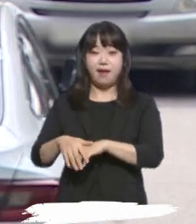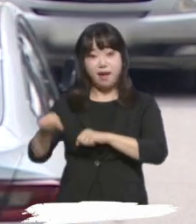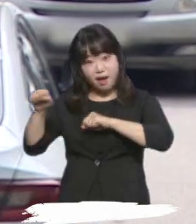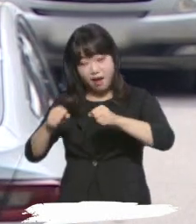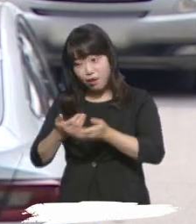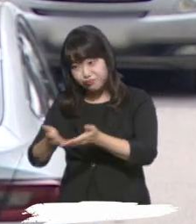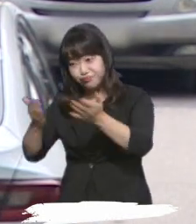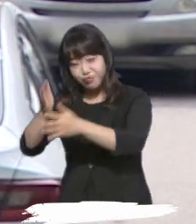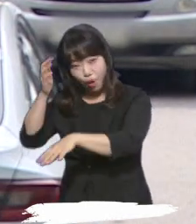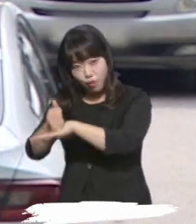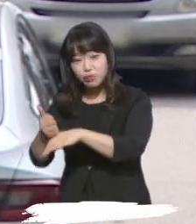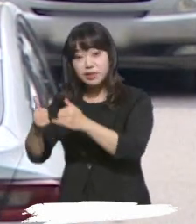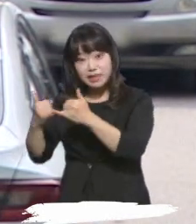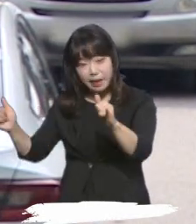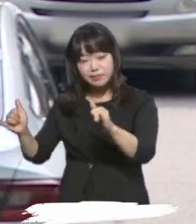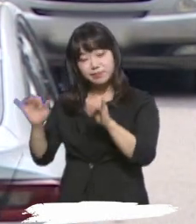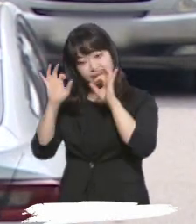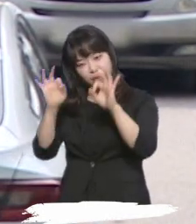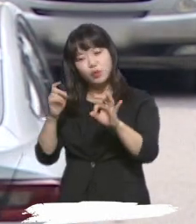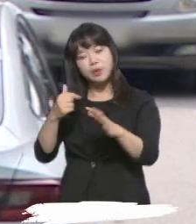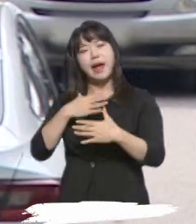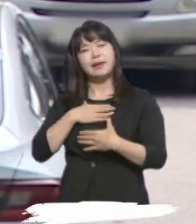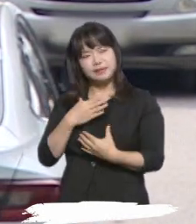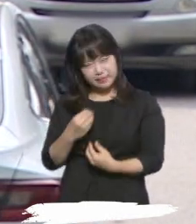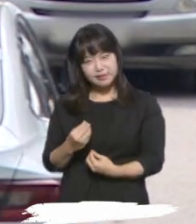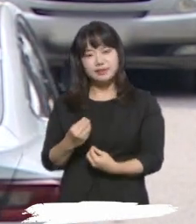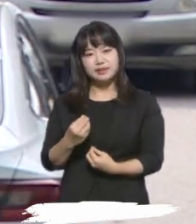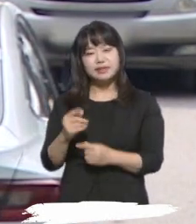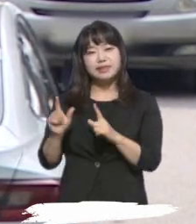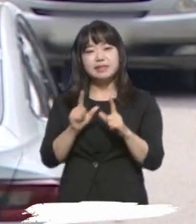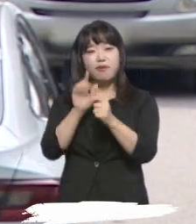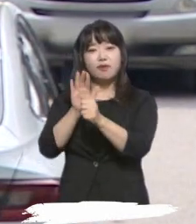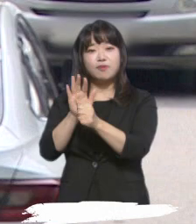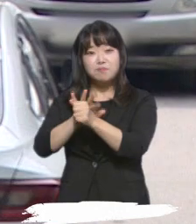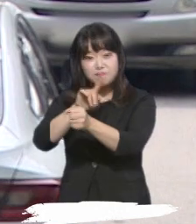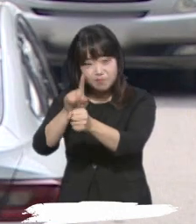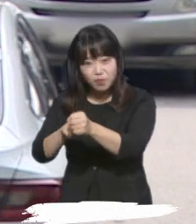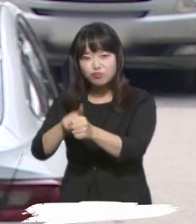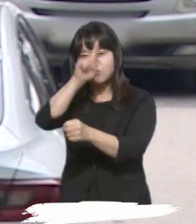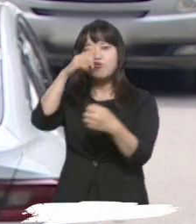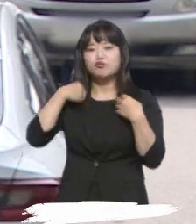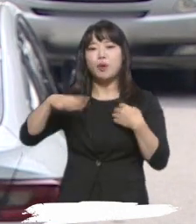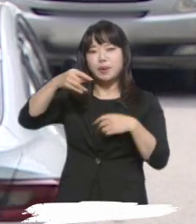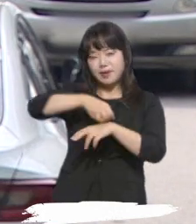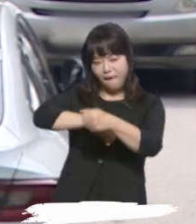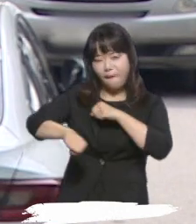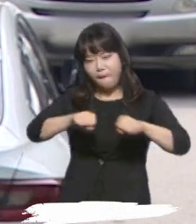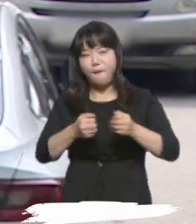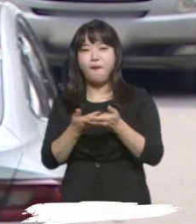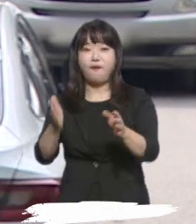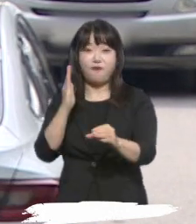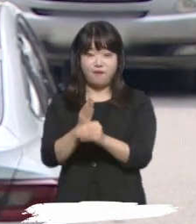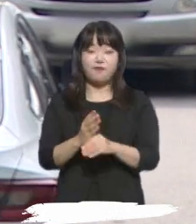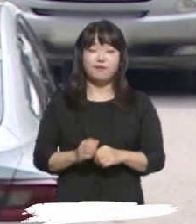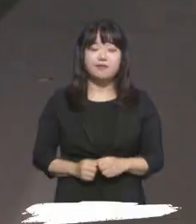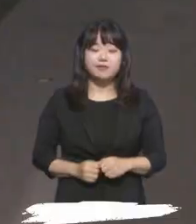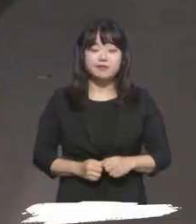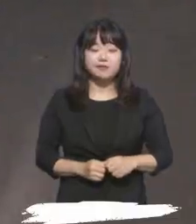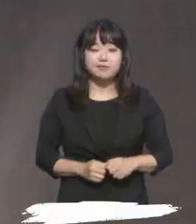통해서 주민들이 조금 더 안전하게 생활을 할 수 있도록 구청에서 선제적 조치를 했다 이렇게 말씀드릴 것